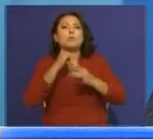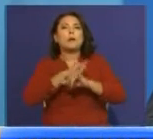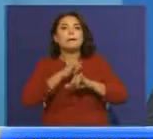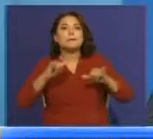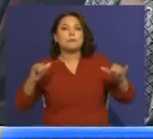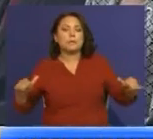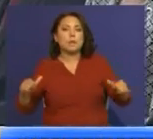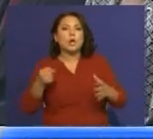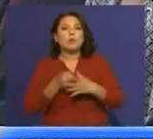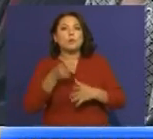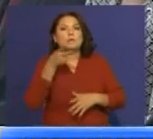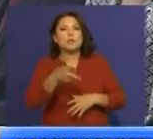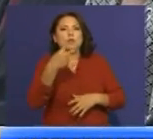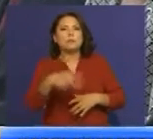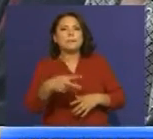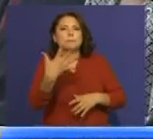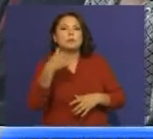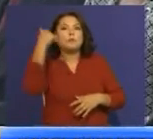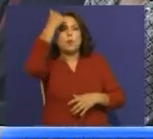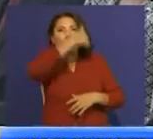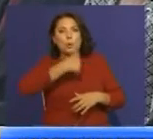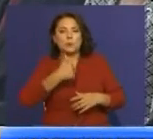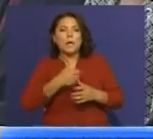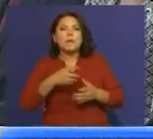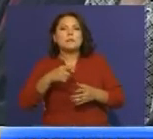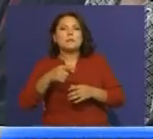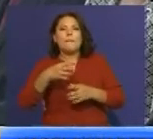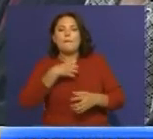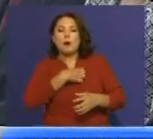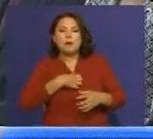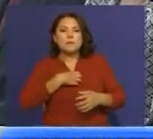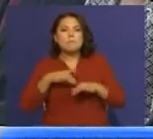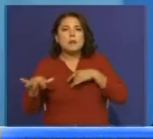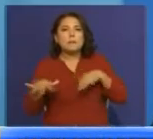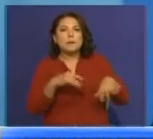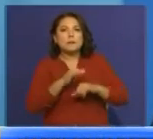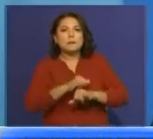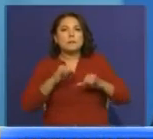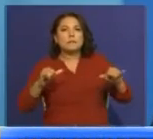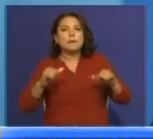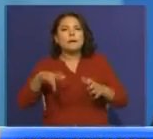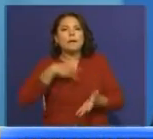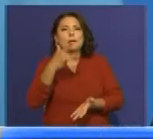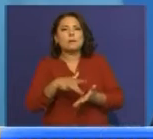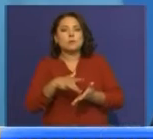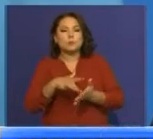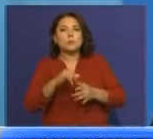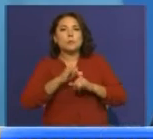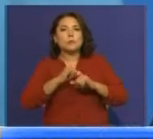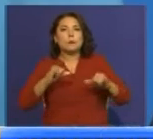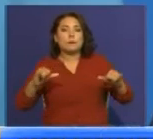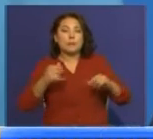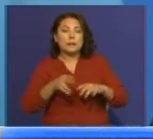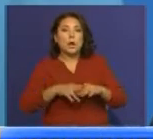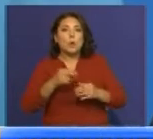развития регионов до 2025 года с конкретными мероприятиями, развивать городскую инфраструктуру. Особое внимание